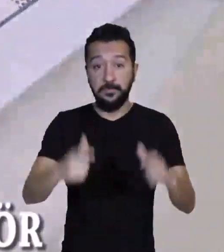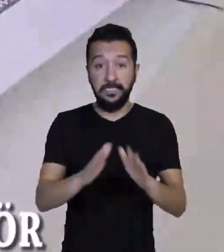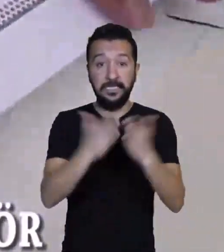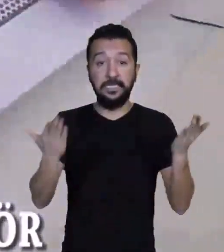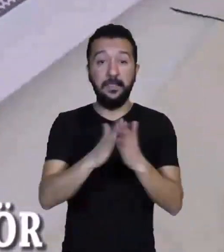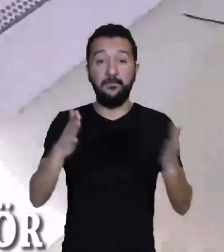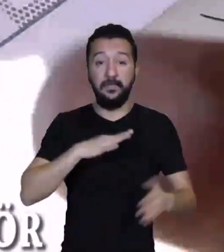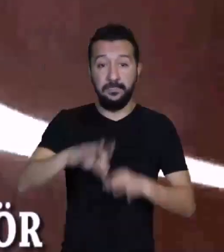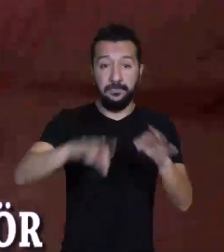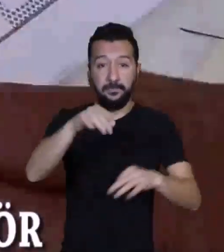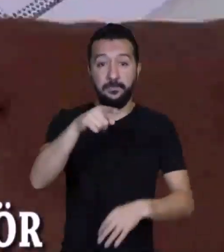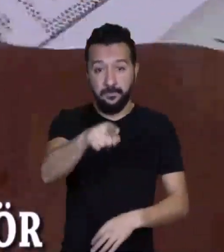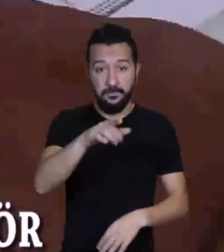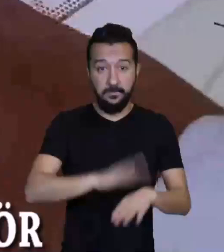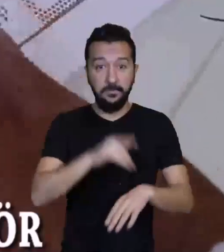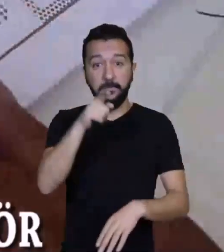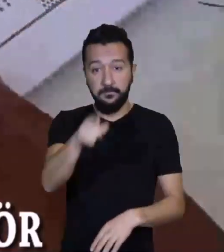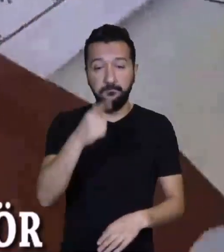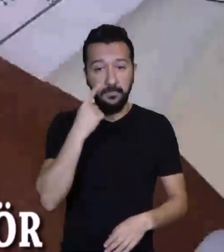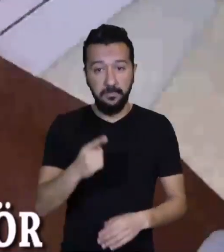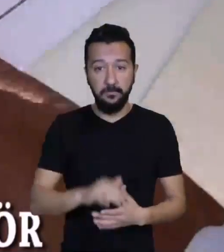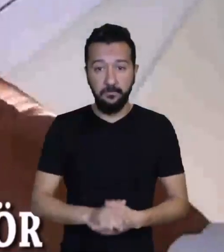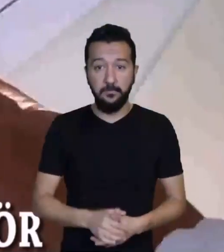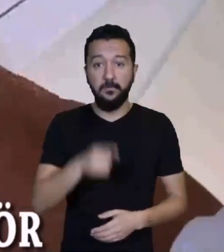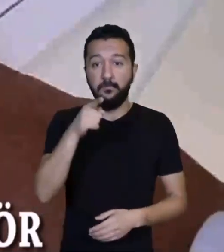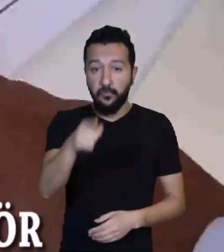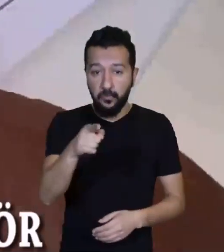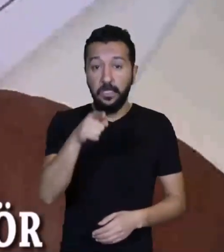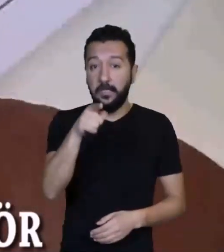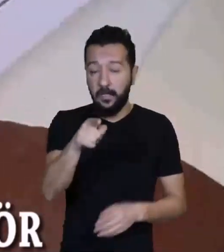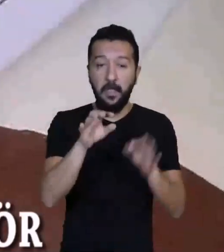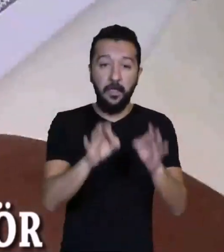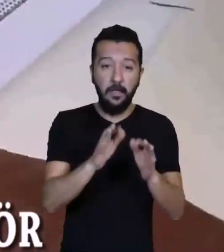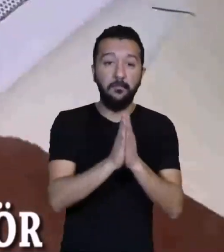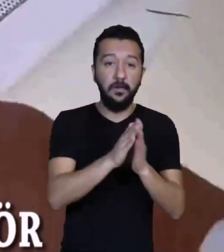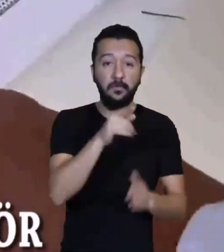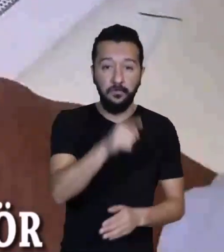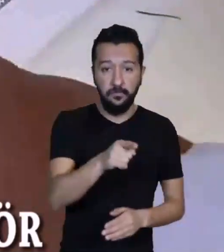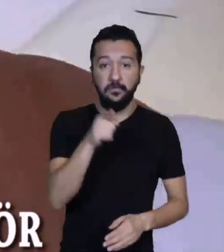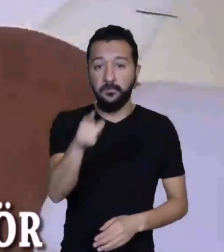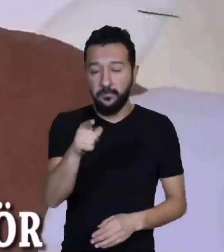kitabı var. Engin elini uzat. Bakalım abi. Burada bakın. Apardık.